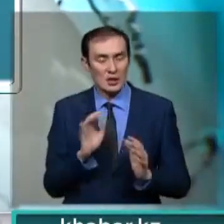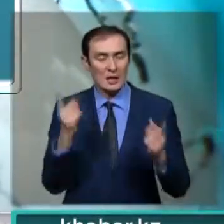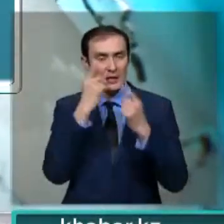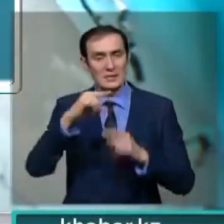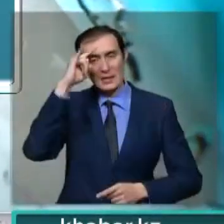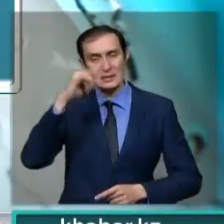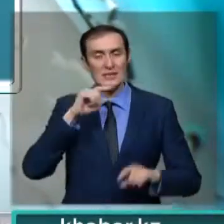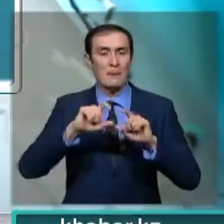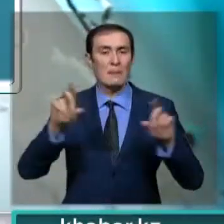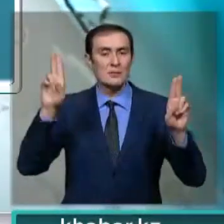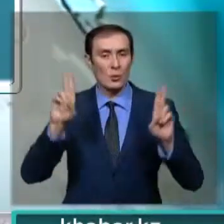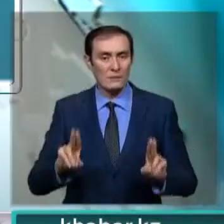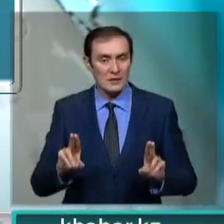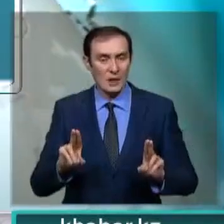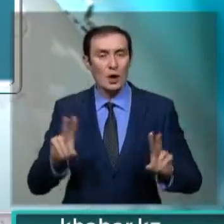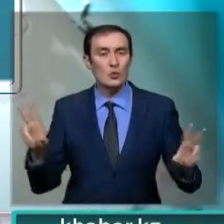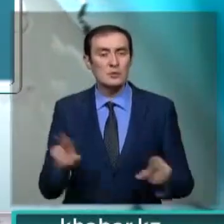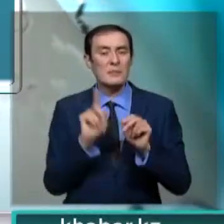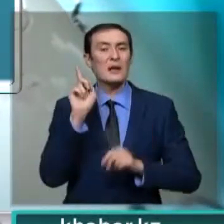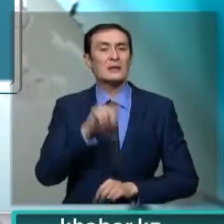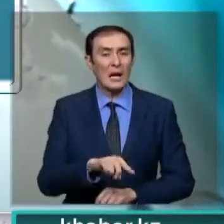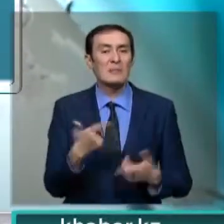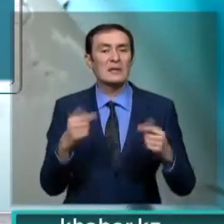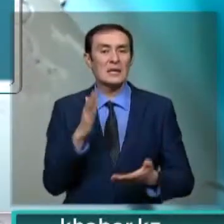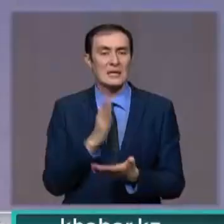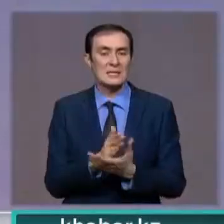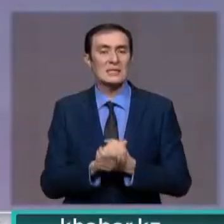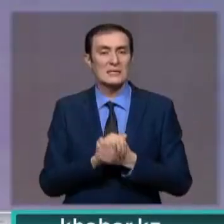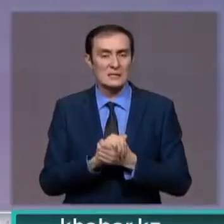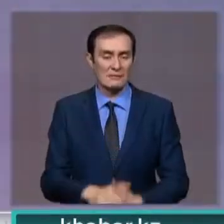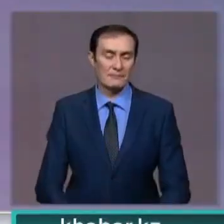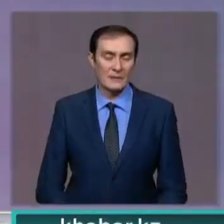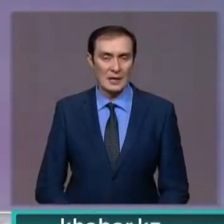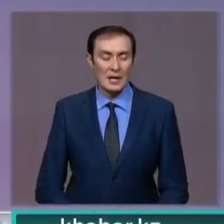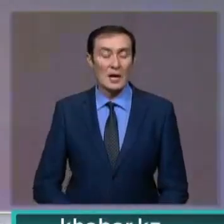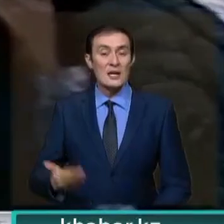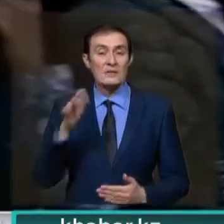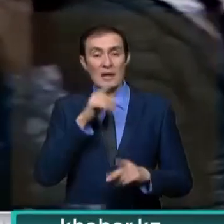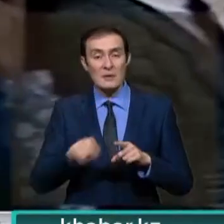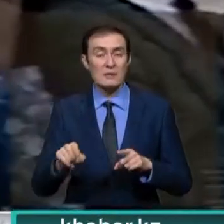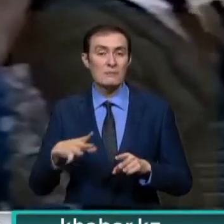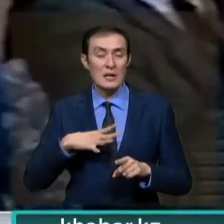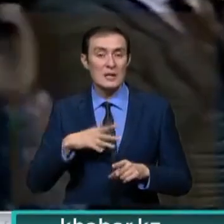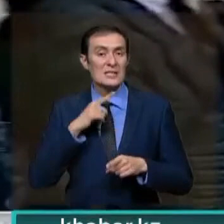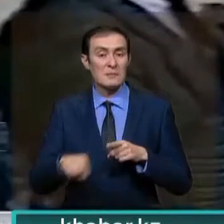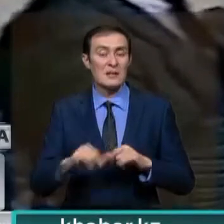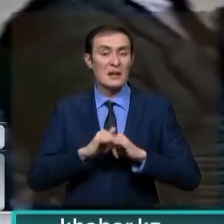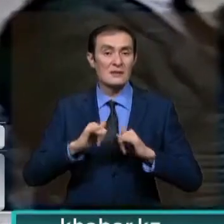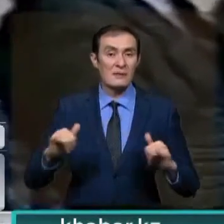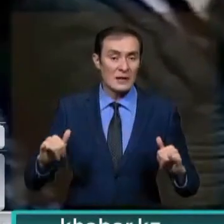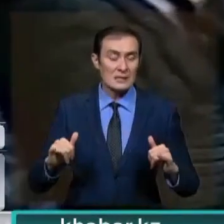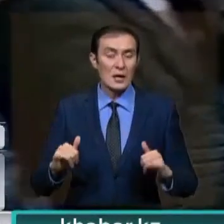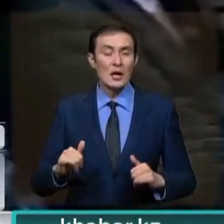гласит казахская пословица успех там где есть единство событие тем временем продолжали стремительно развиваться